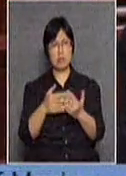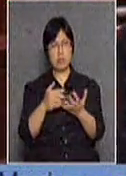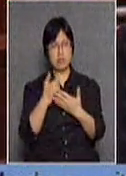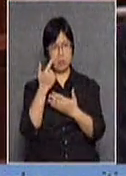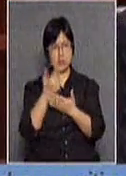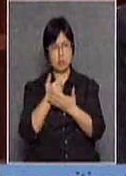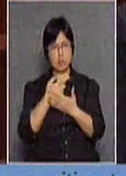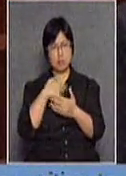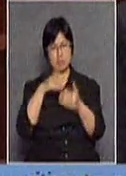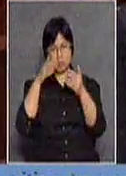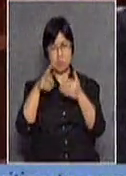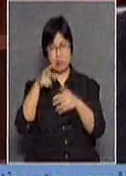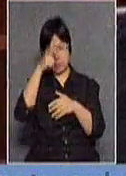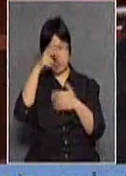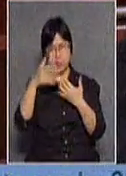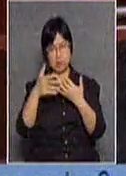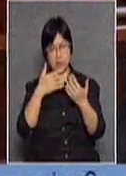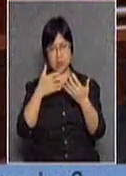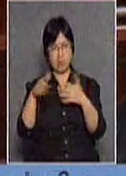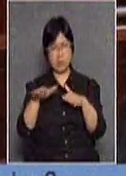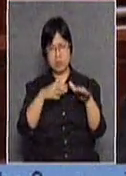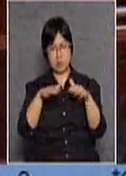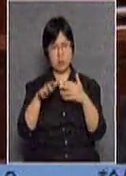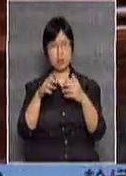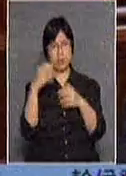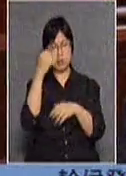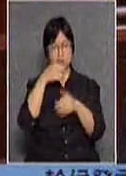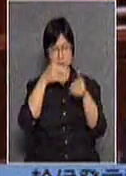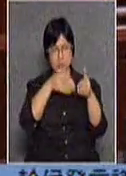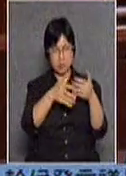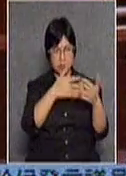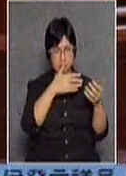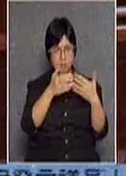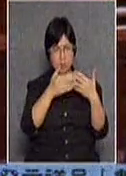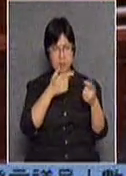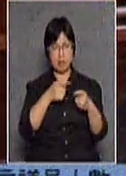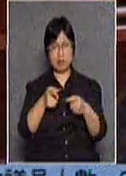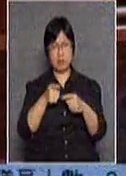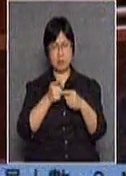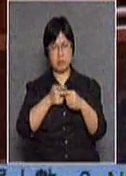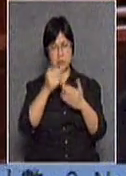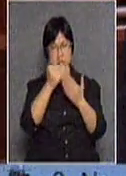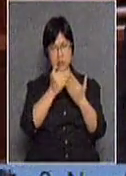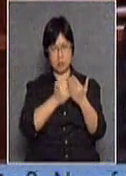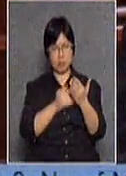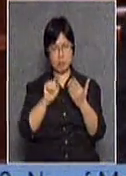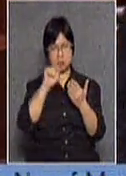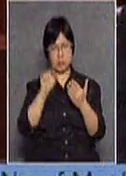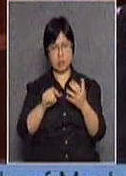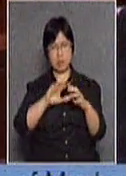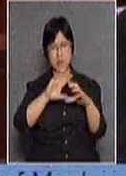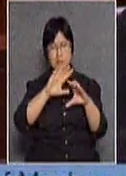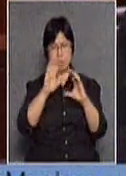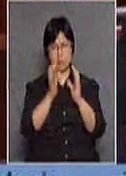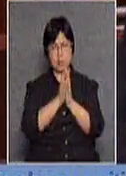我們可以針對海事處處長，針對這件事件，但始終還有一個程序的問題，我們現在處理的就是整個海事處的